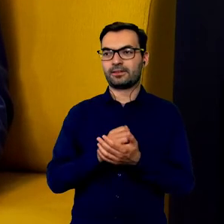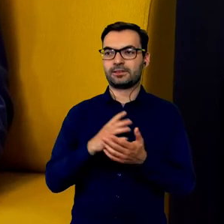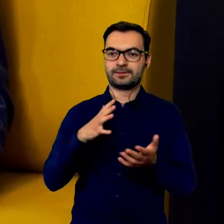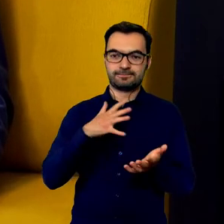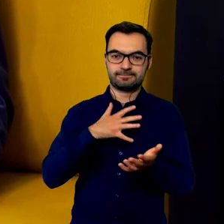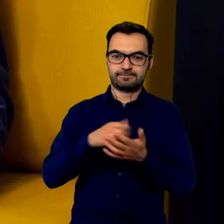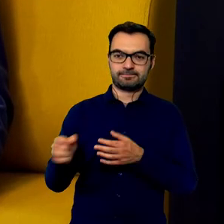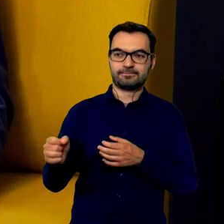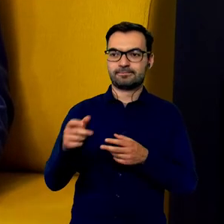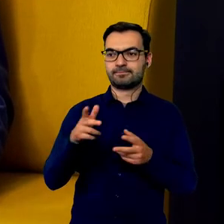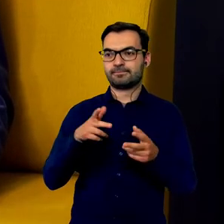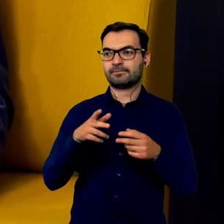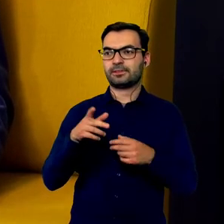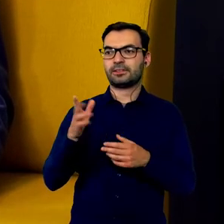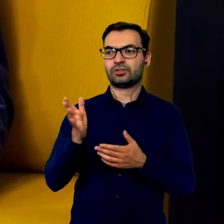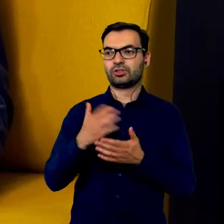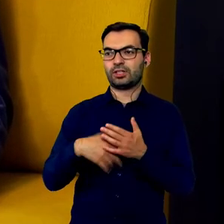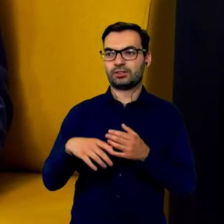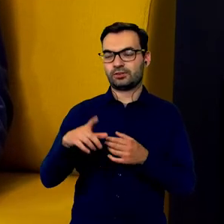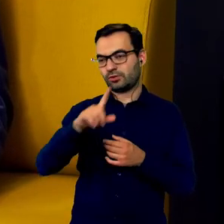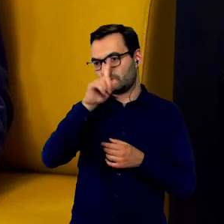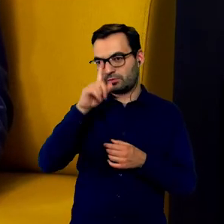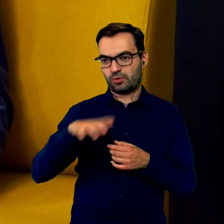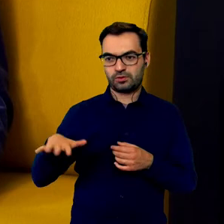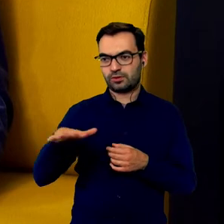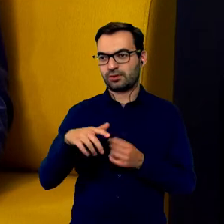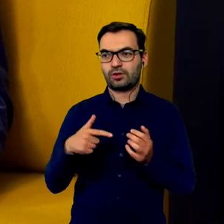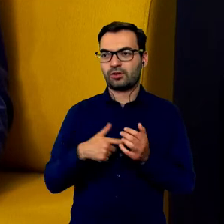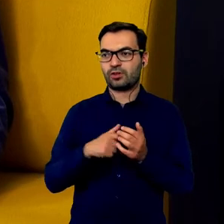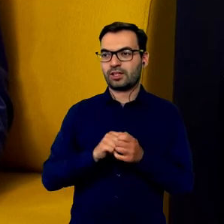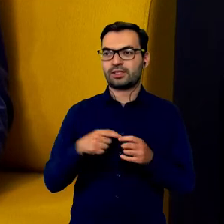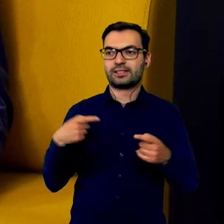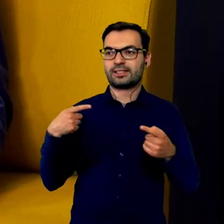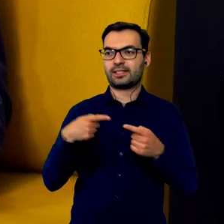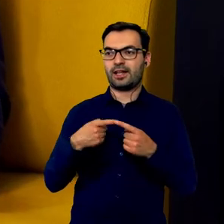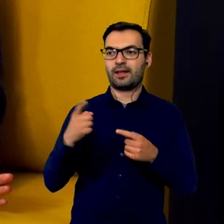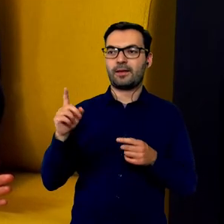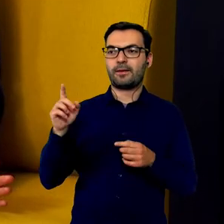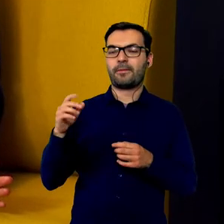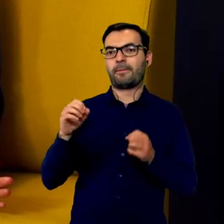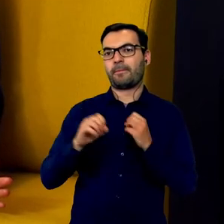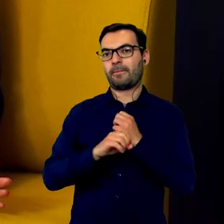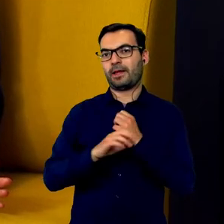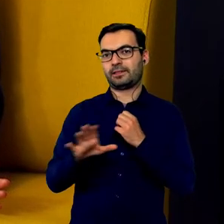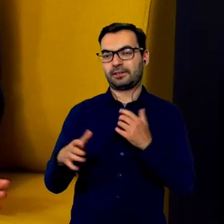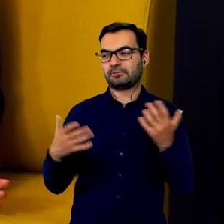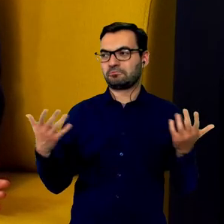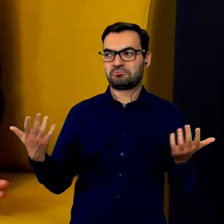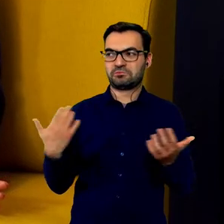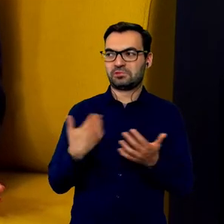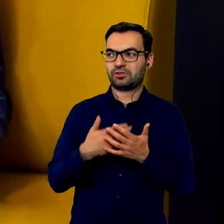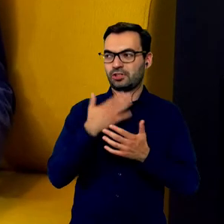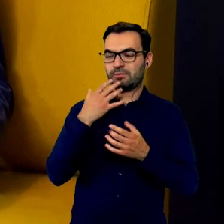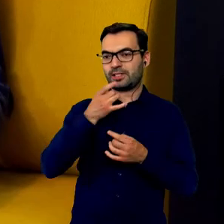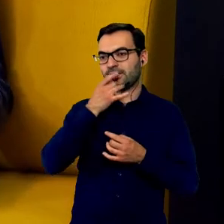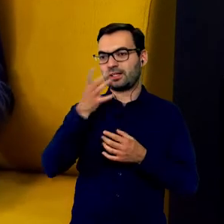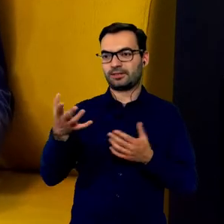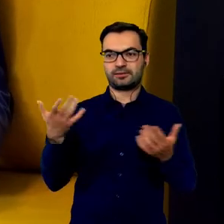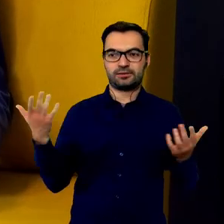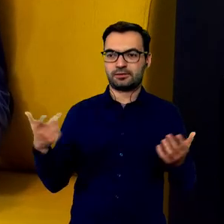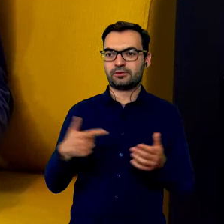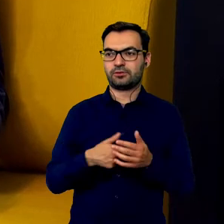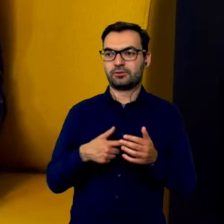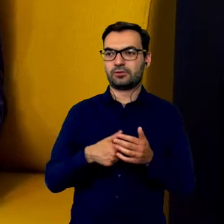na część narodu. Do tego nie służą media państwowe. Dlaczego nikt tego nie zaskarżył? Przecież to